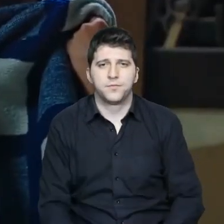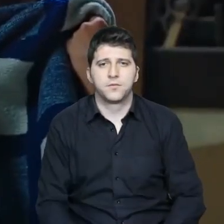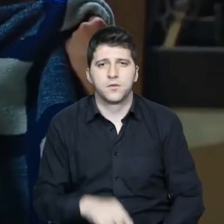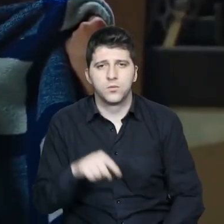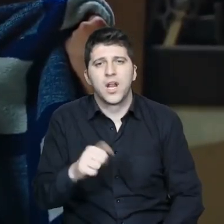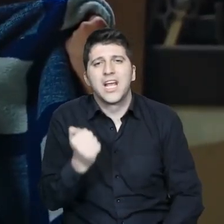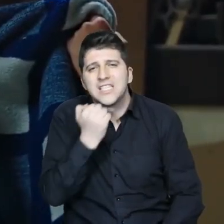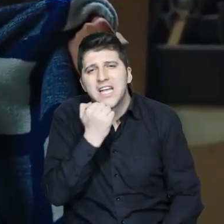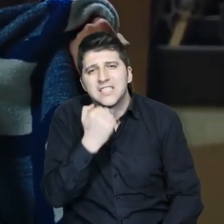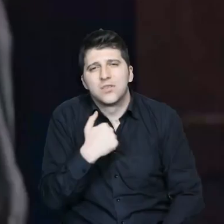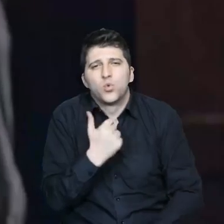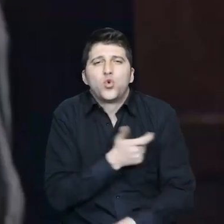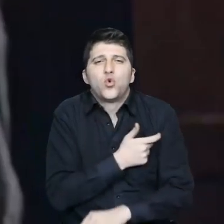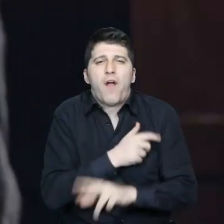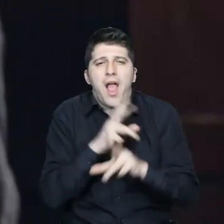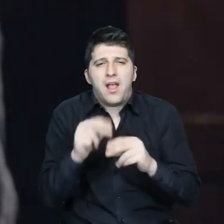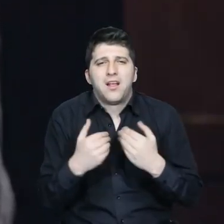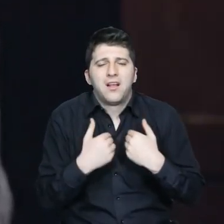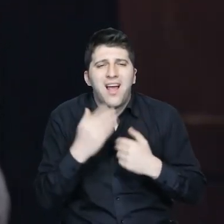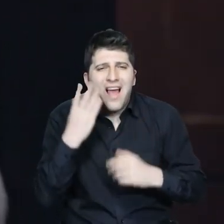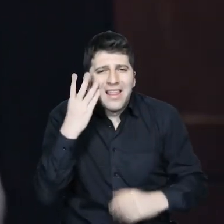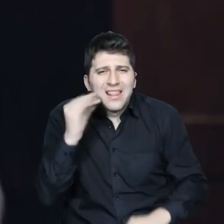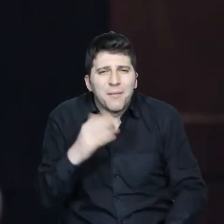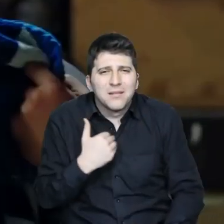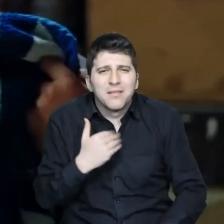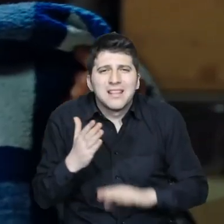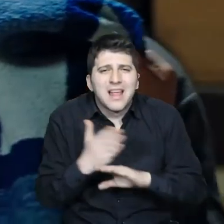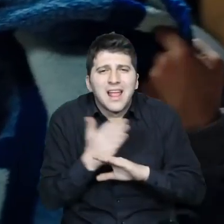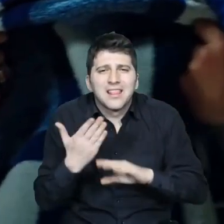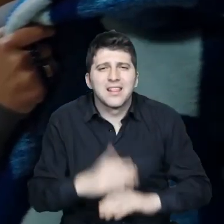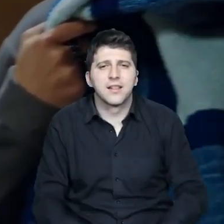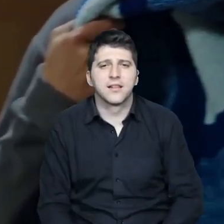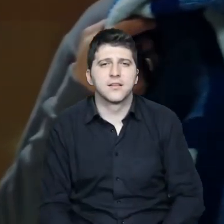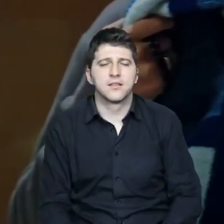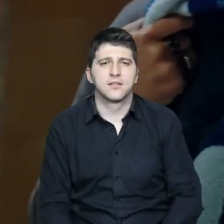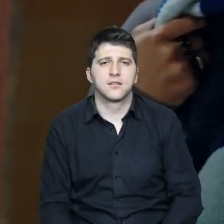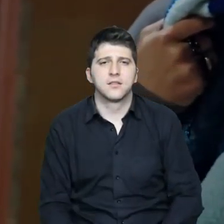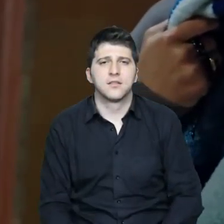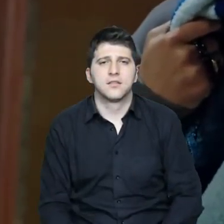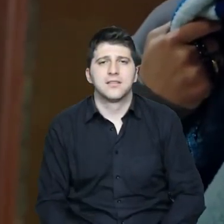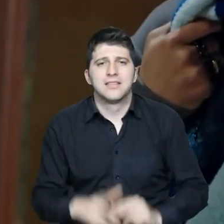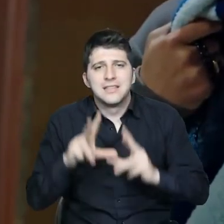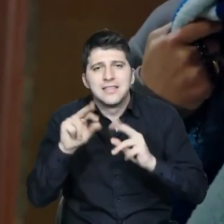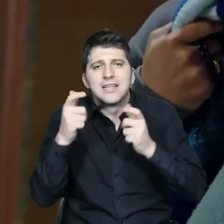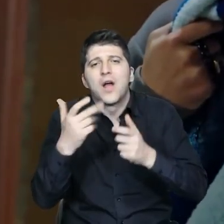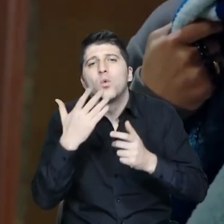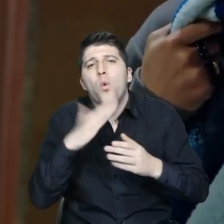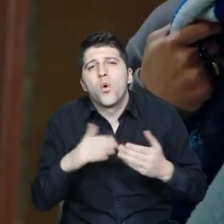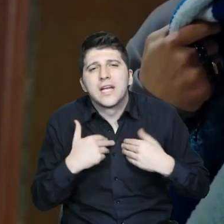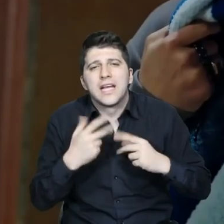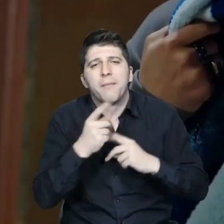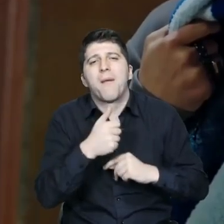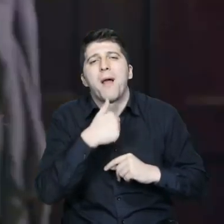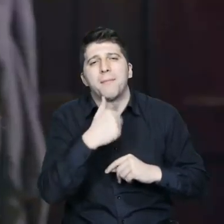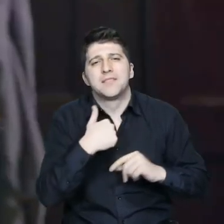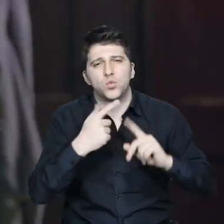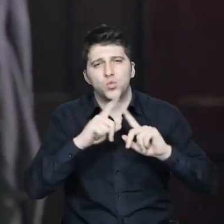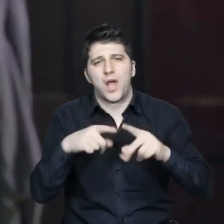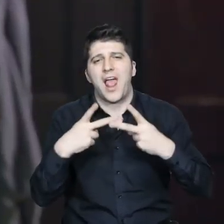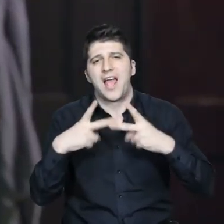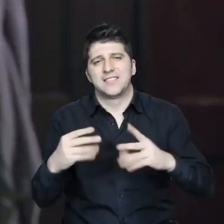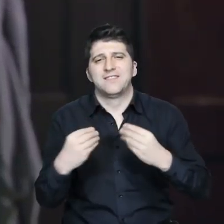Burası geçici bir süre bizim yuvamız. Anlamadım. Niye ki? Kalacak yerimiz olmadığından İbrahim abi bize